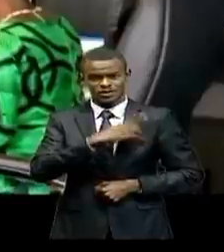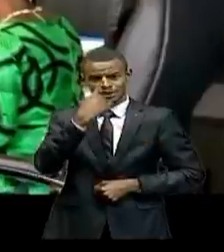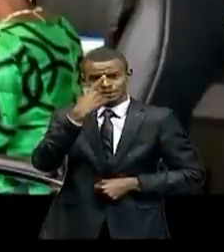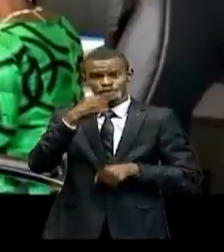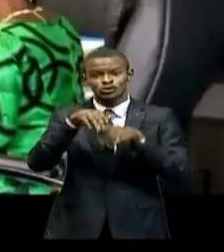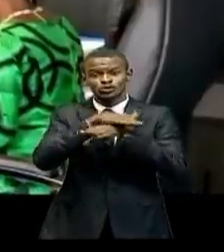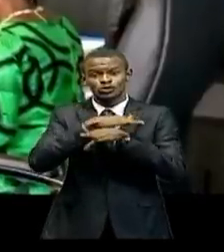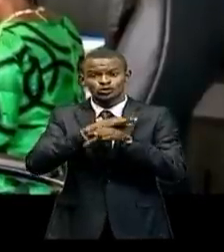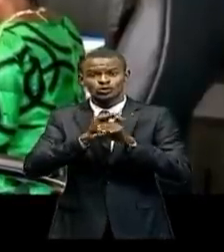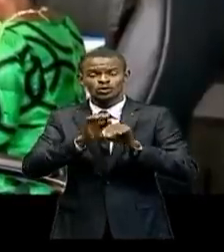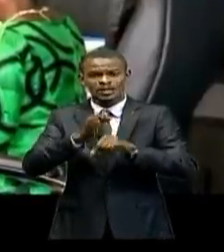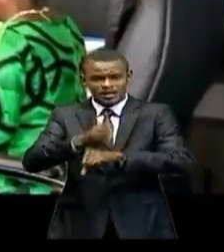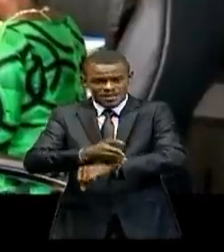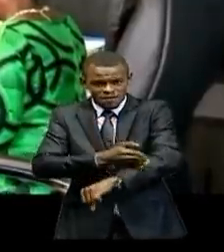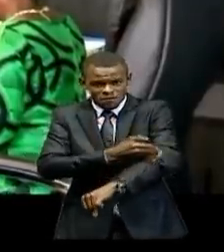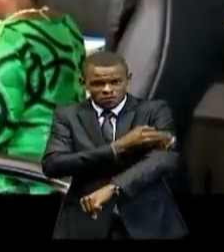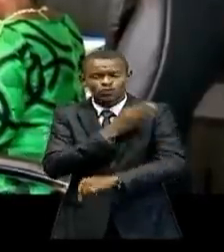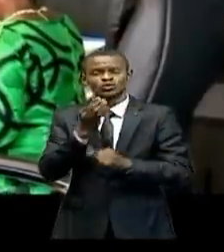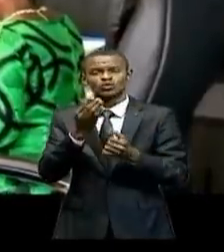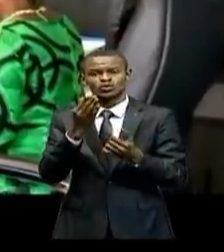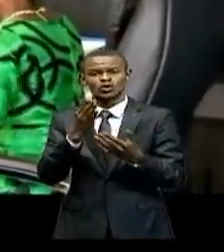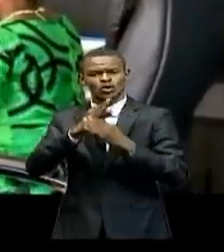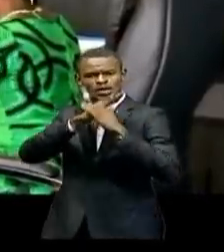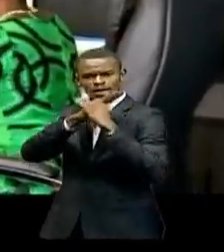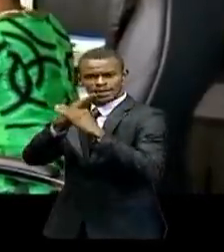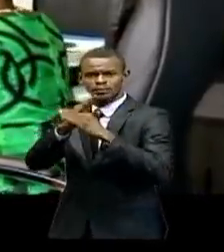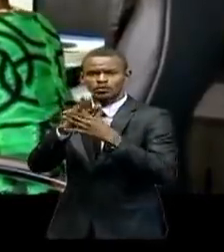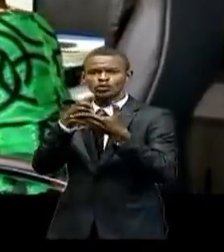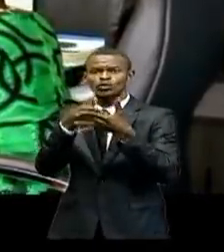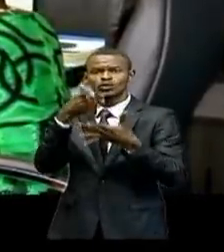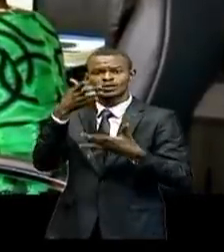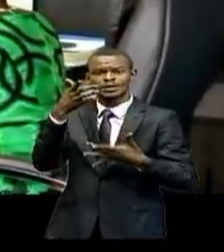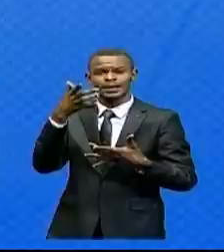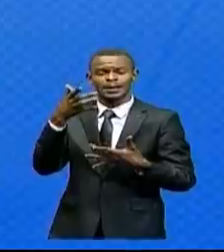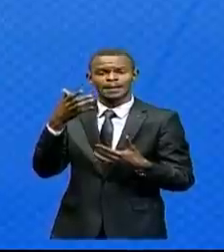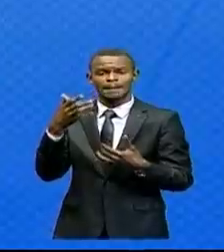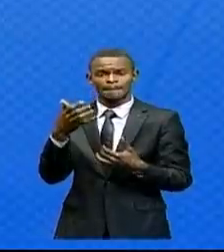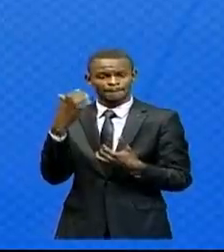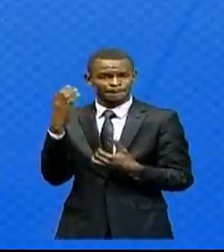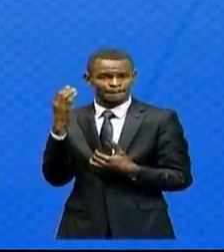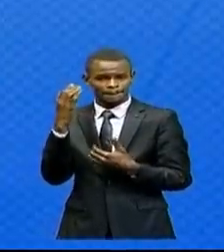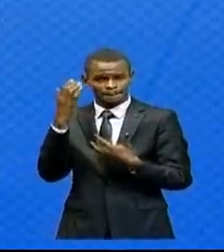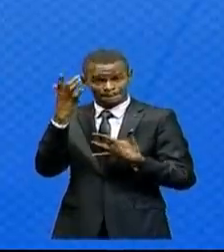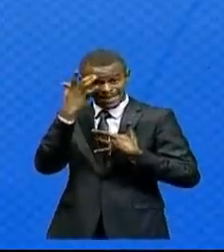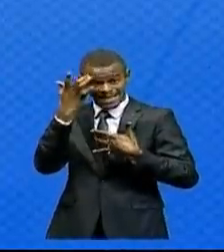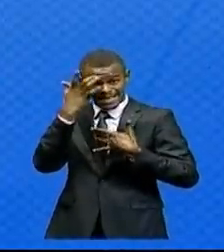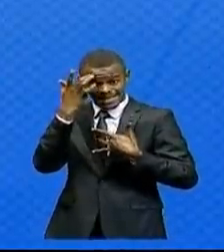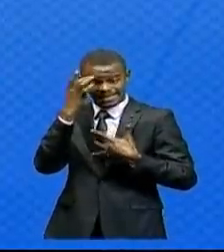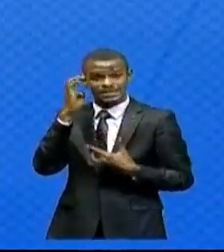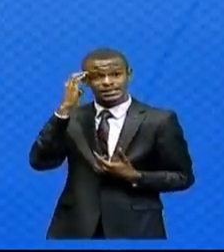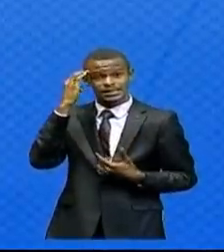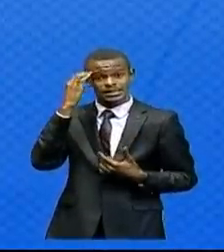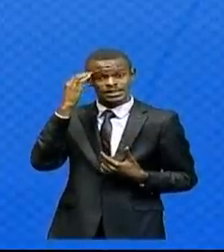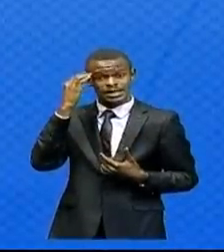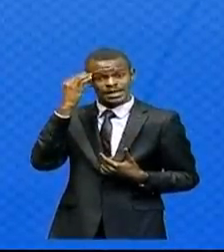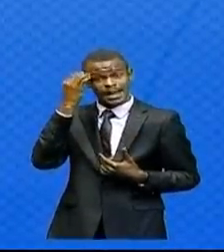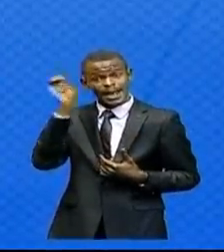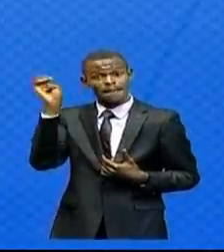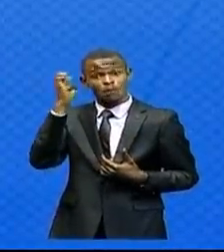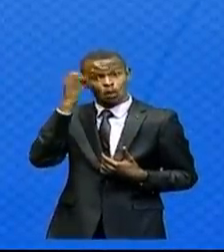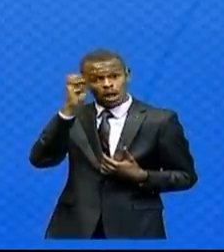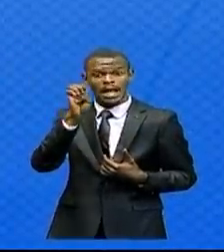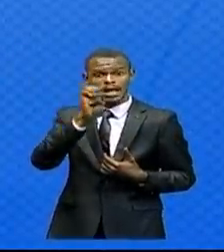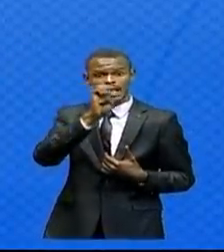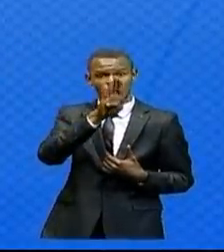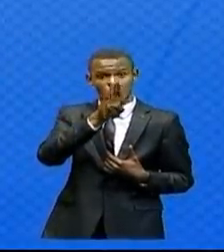la riposte contre l'épidémie à virus Ebola dans la province du Nord Kivu, avec des chiffres qui montrent que depuis